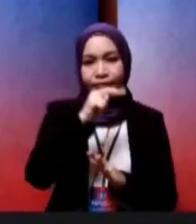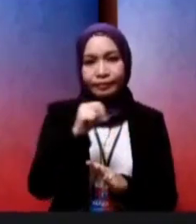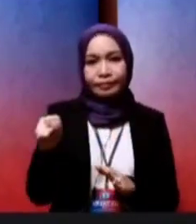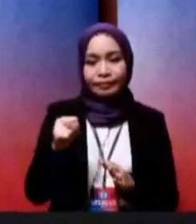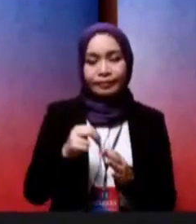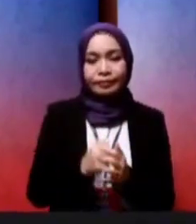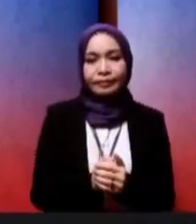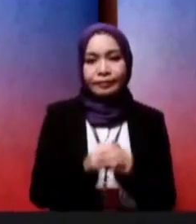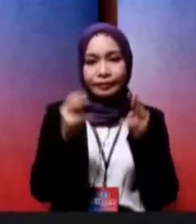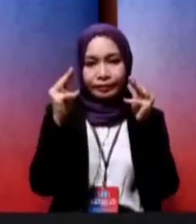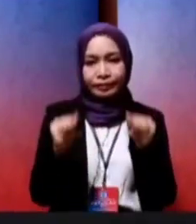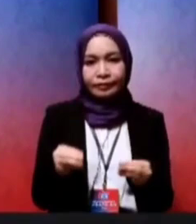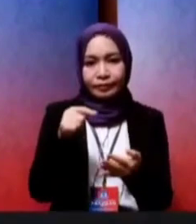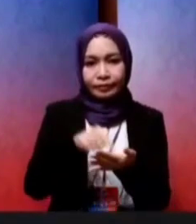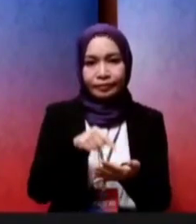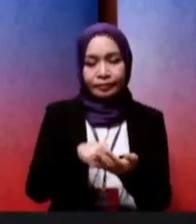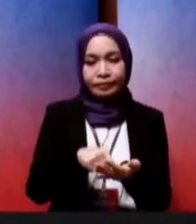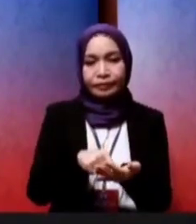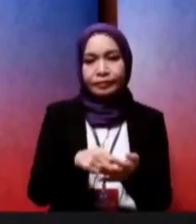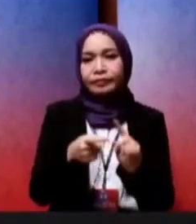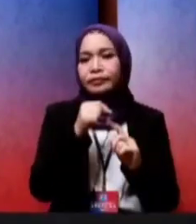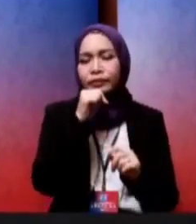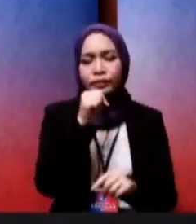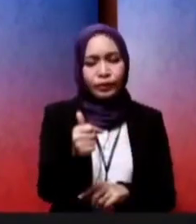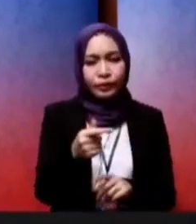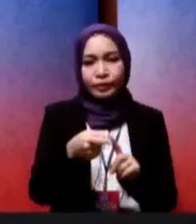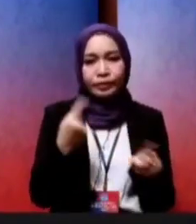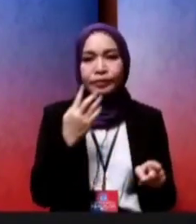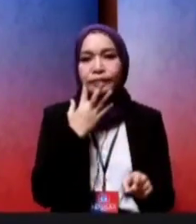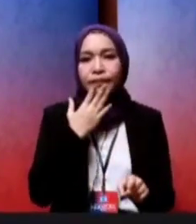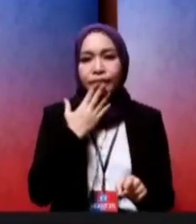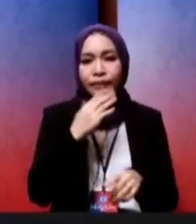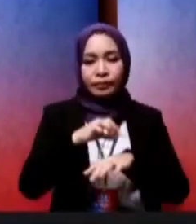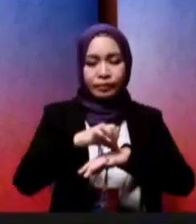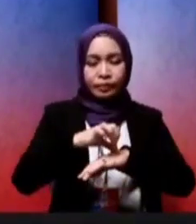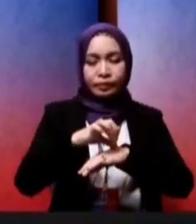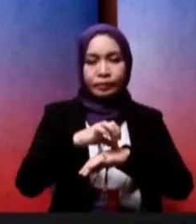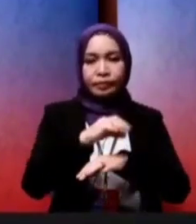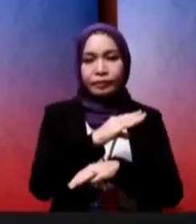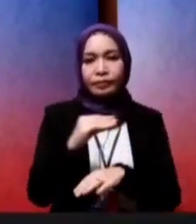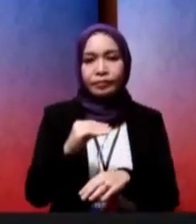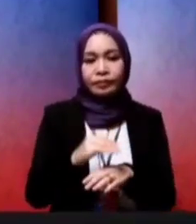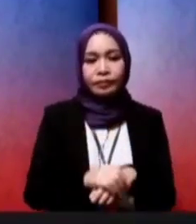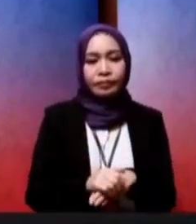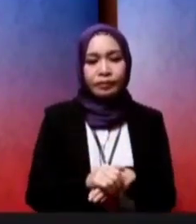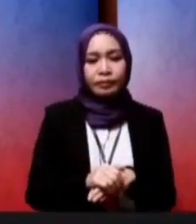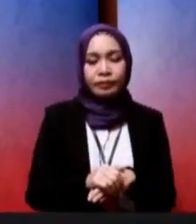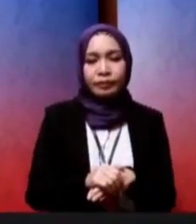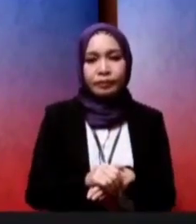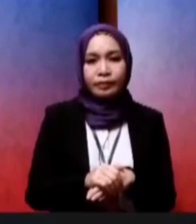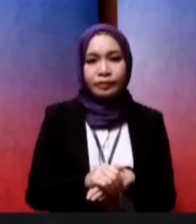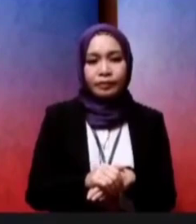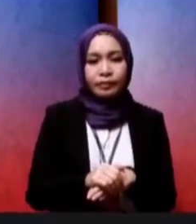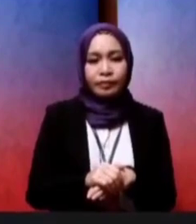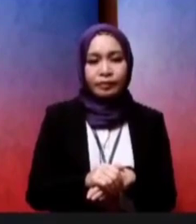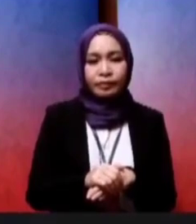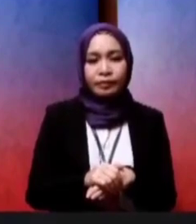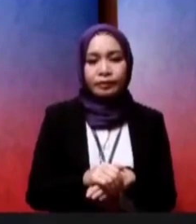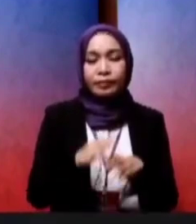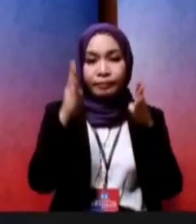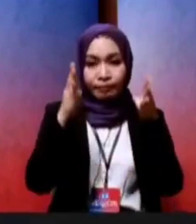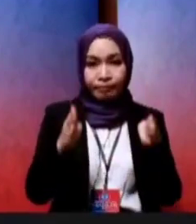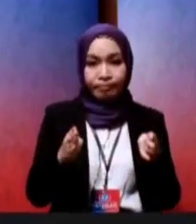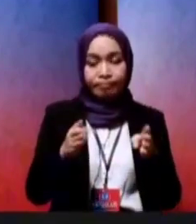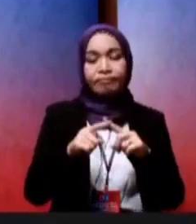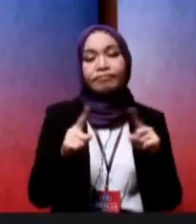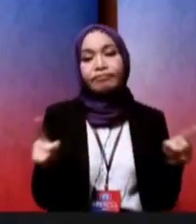kulit bangsa atau bahasa sebaliknya terletak kepada takwa dan keyakinan inilah harus